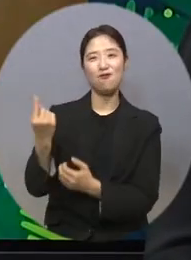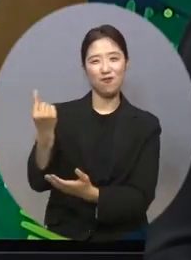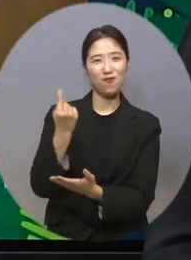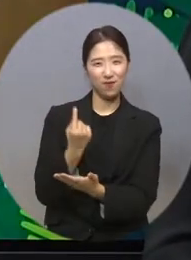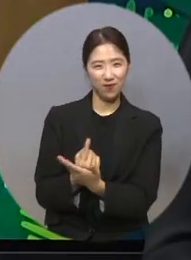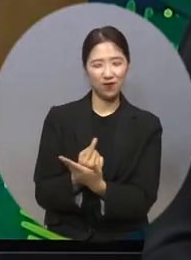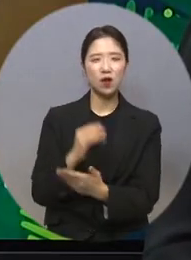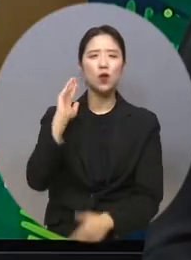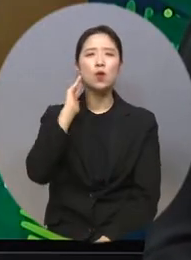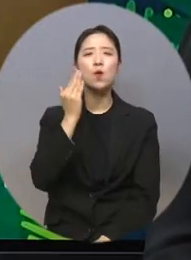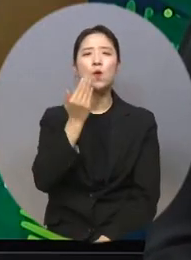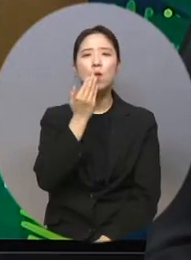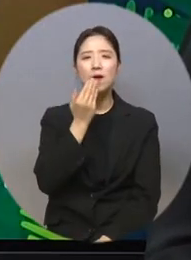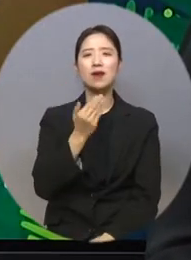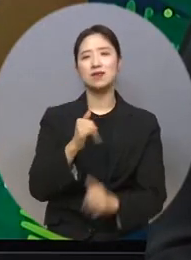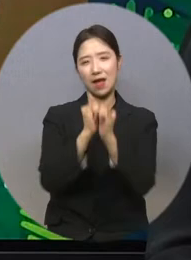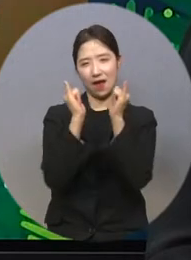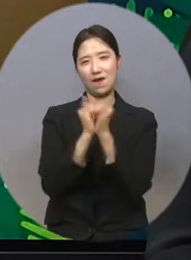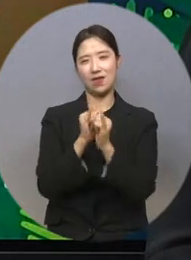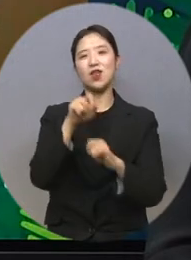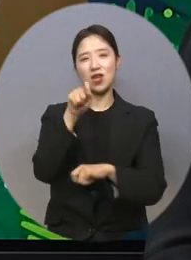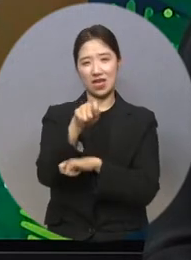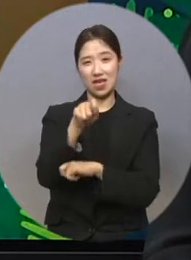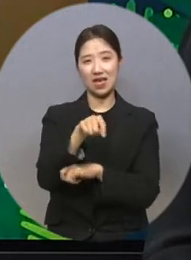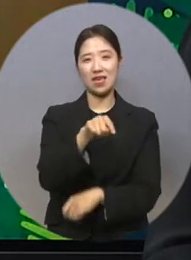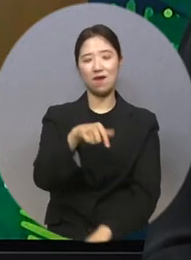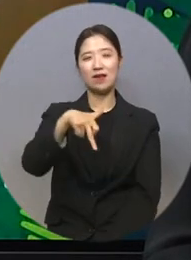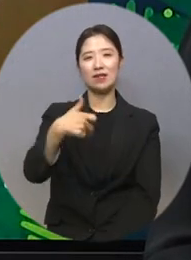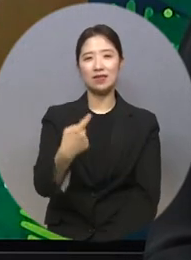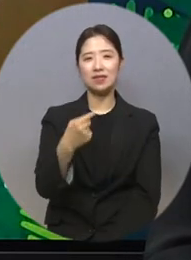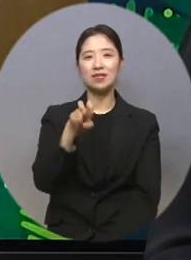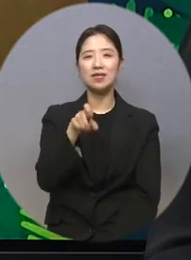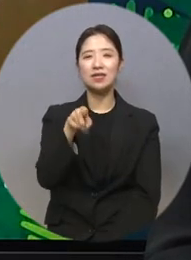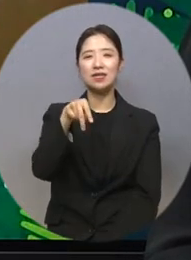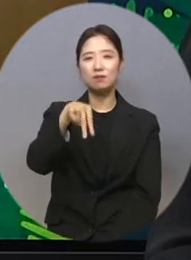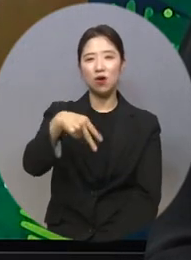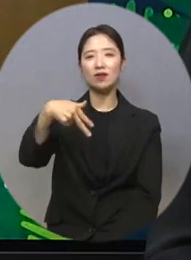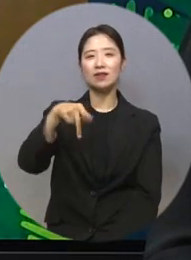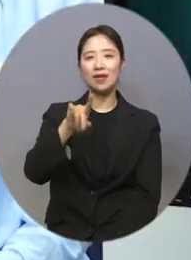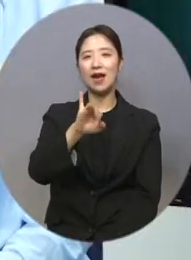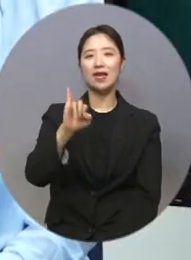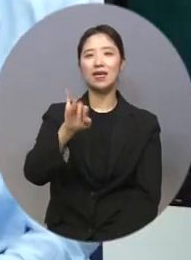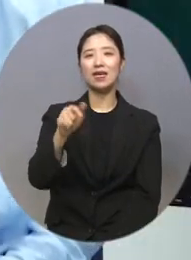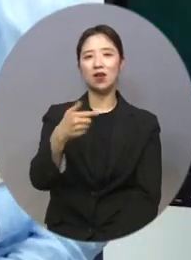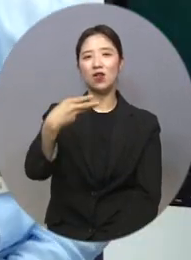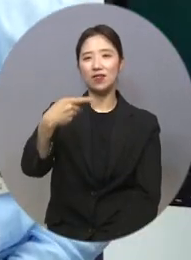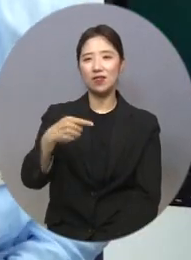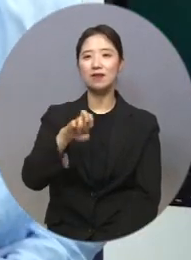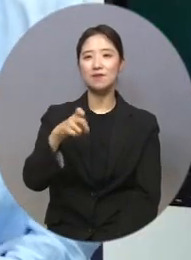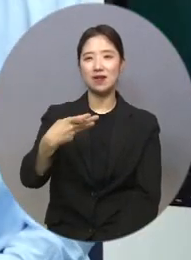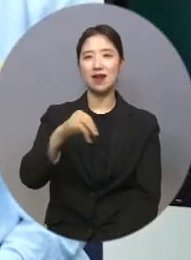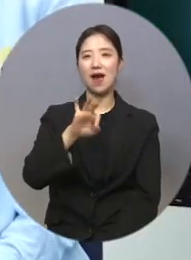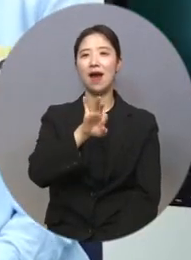올라오셨는데요. 농인 사회적 기업이죠. 크멋 자이언트 플라워. 이렇게 운영하고 계신 대표님이십니다.